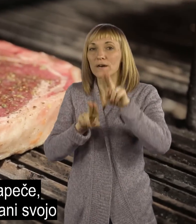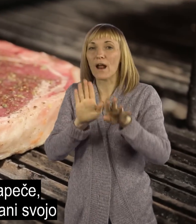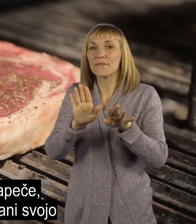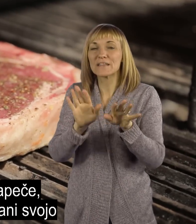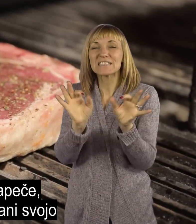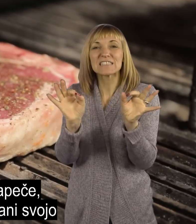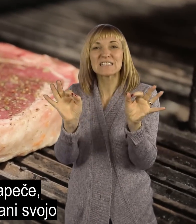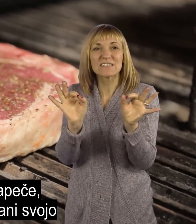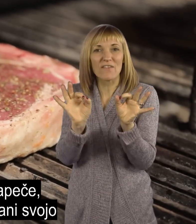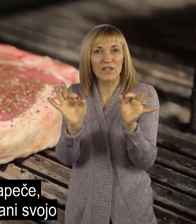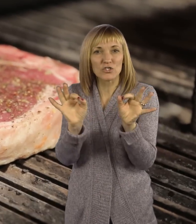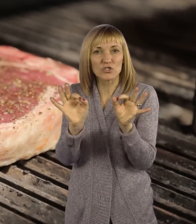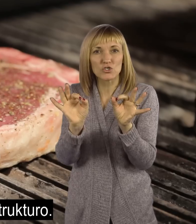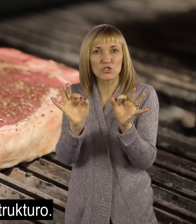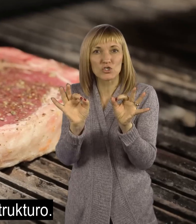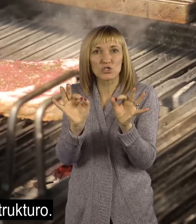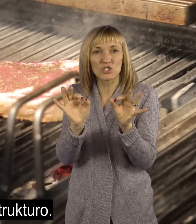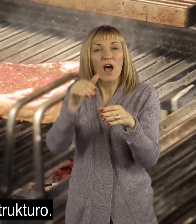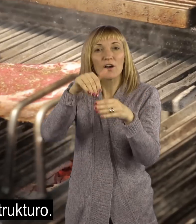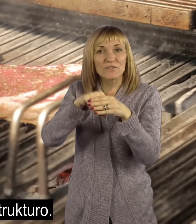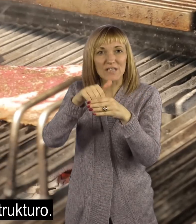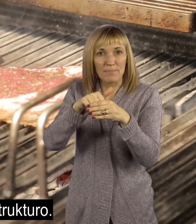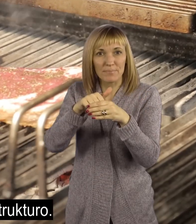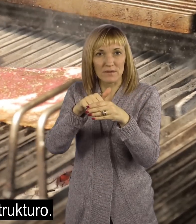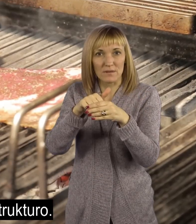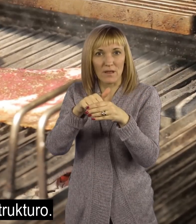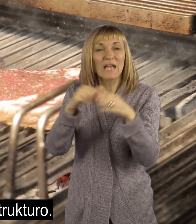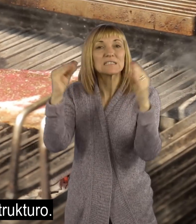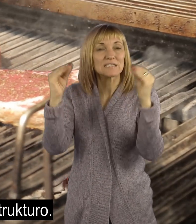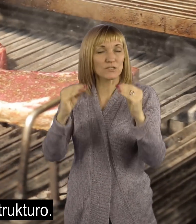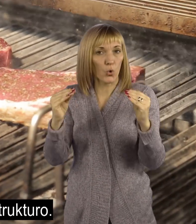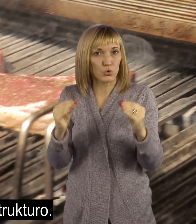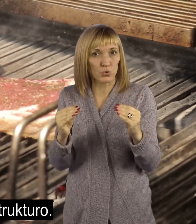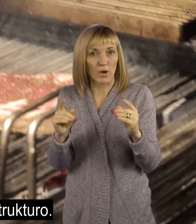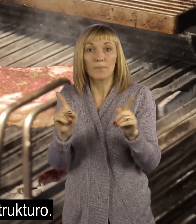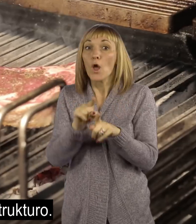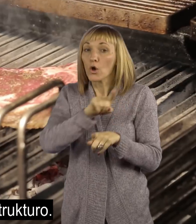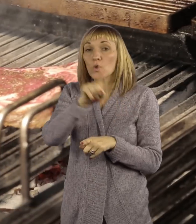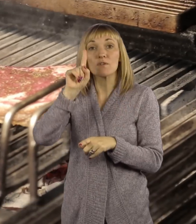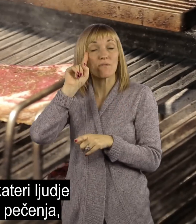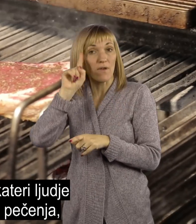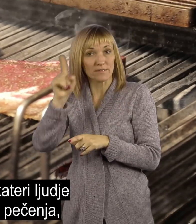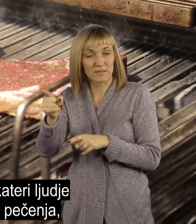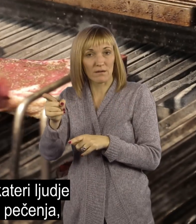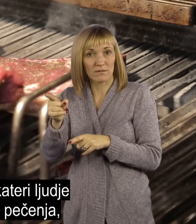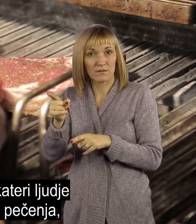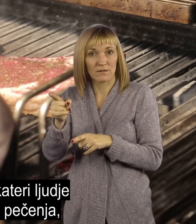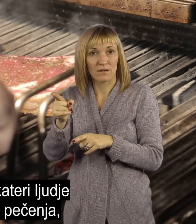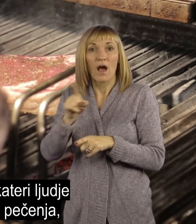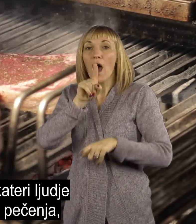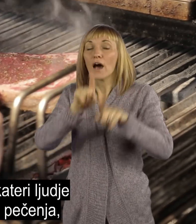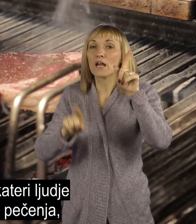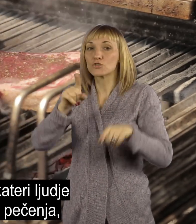pa ohrani svojo sočno vsebino in strukturo. Kot